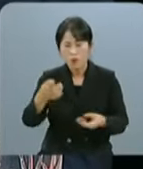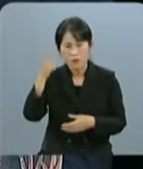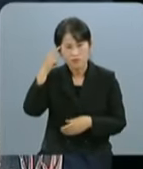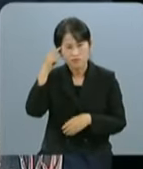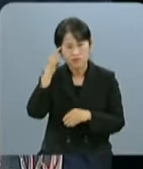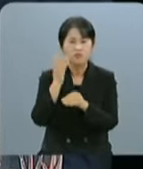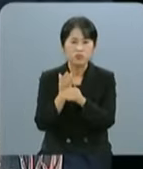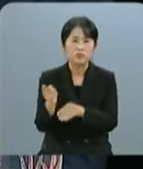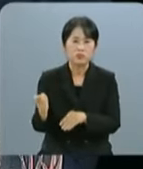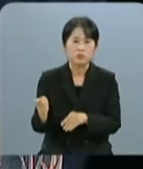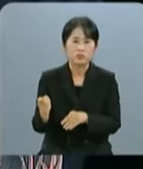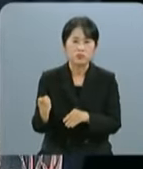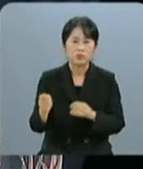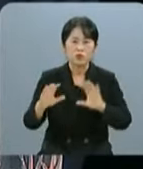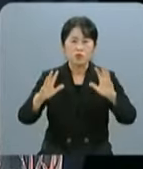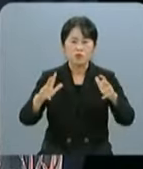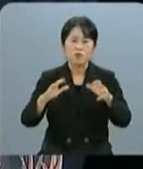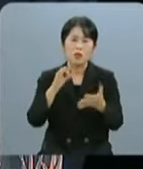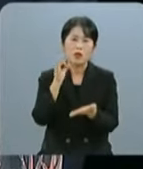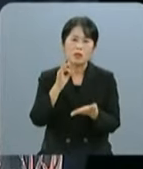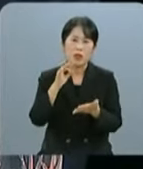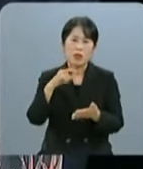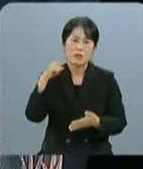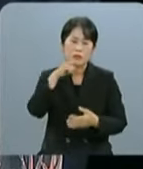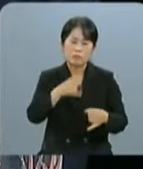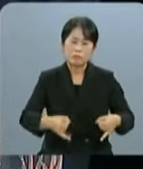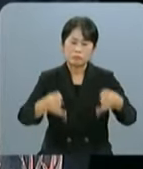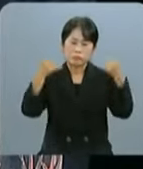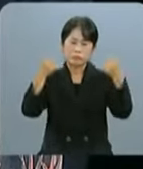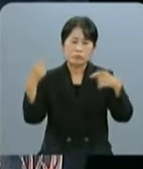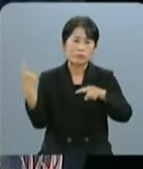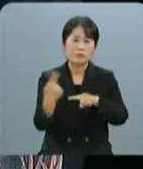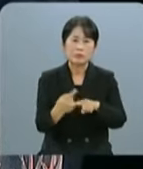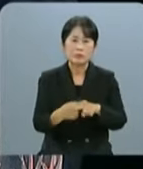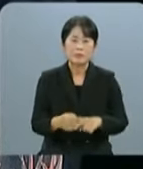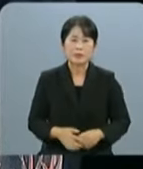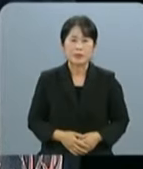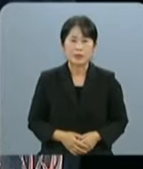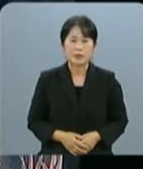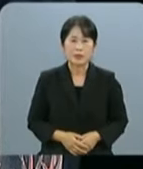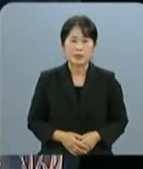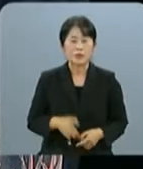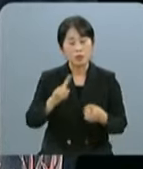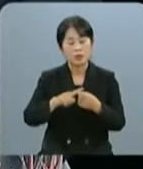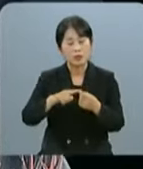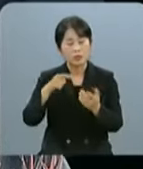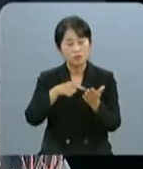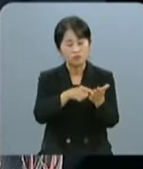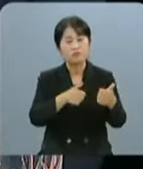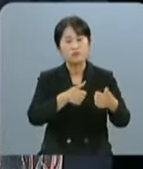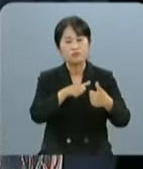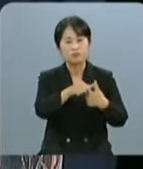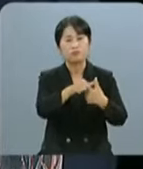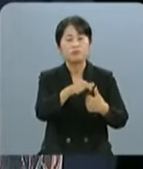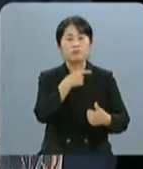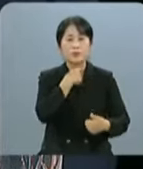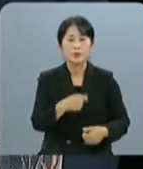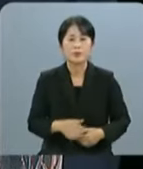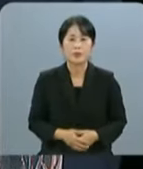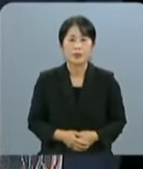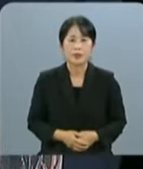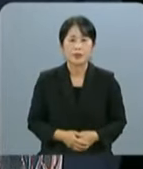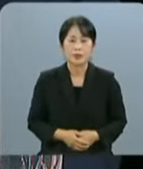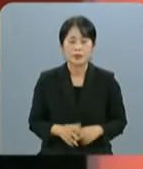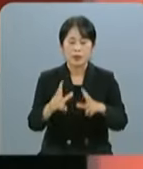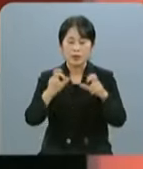있으니까 국가재정을 파탄나게 하겠다는 그런 생각이죠. 그런 점을 내가 한번 물어보겠습니다. 네. 자, 그러면